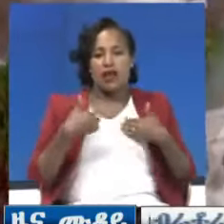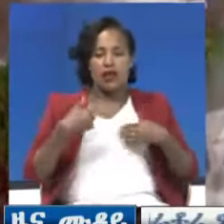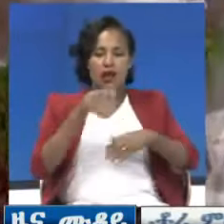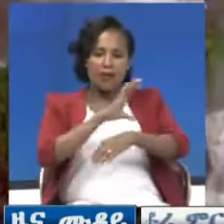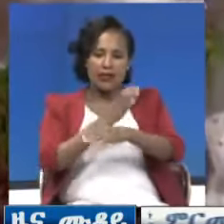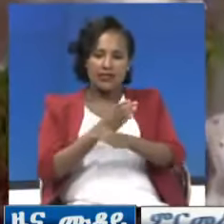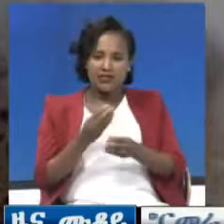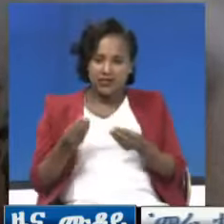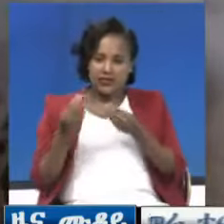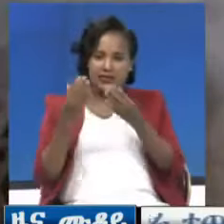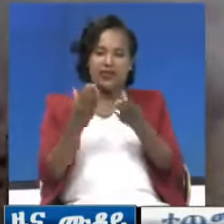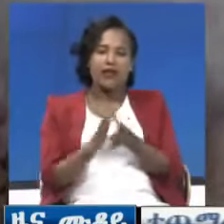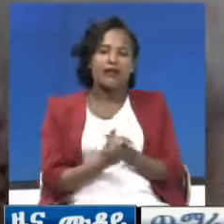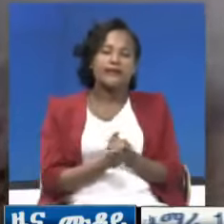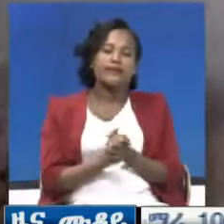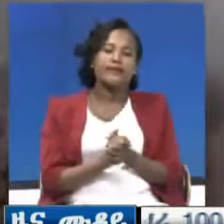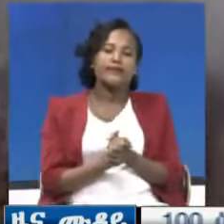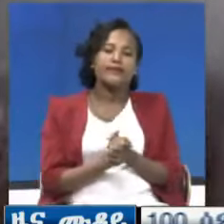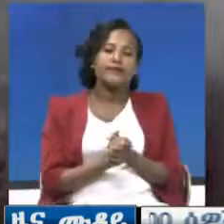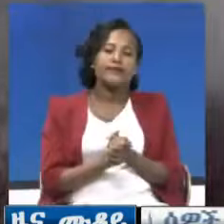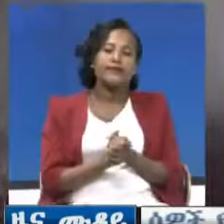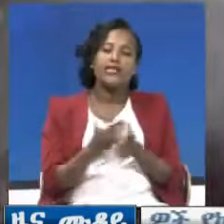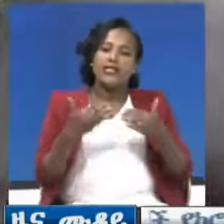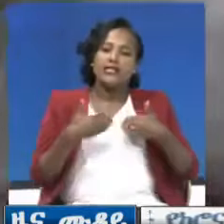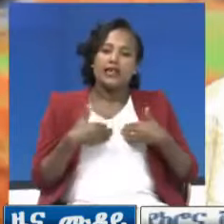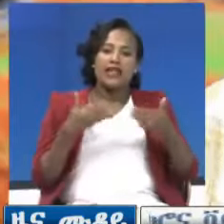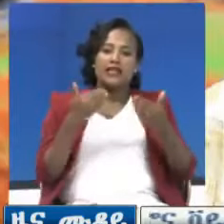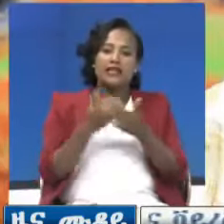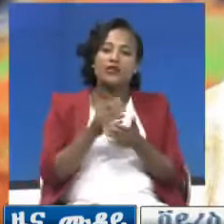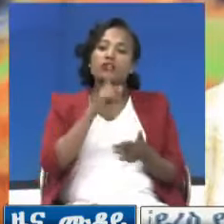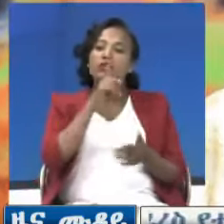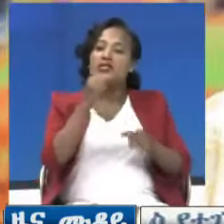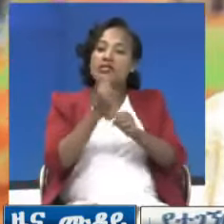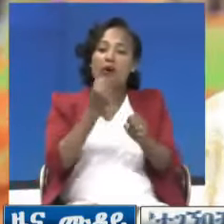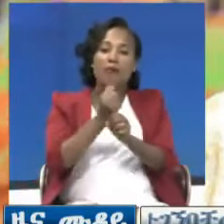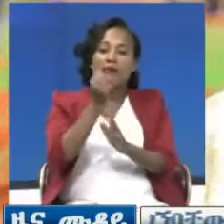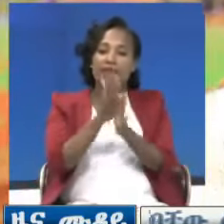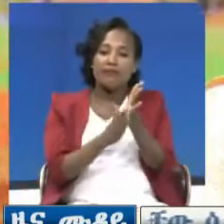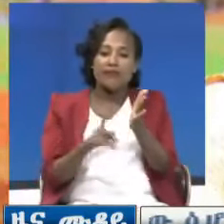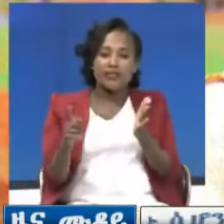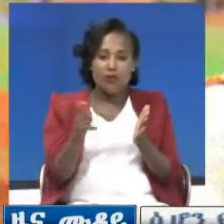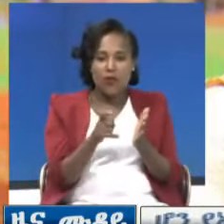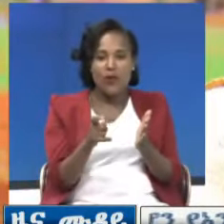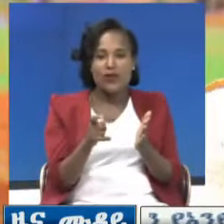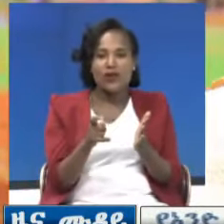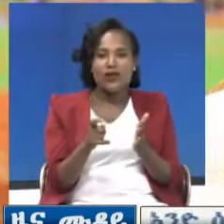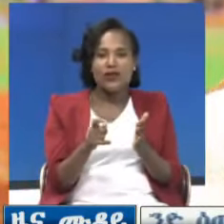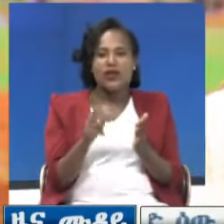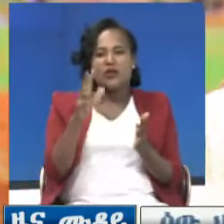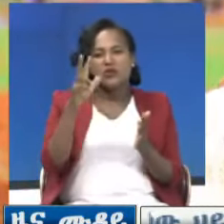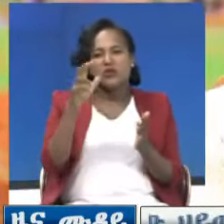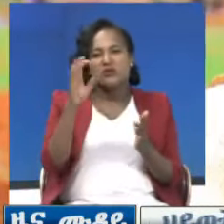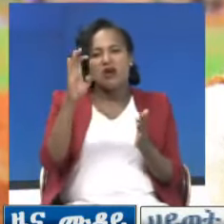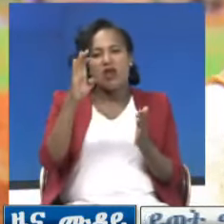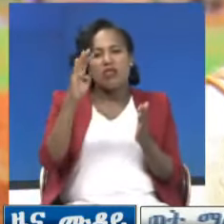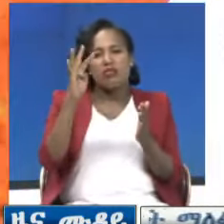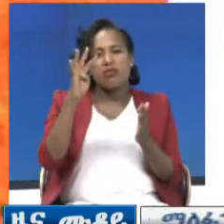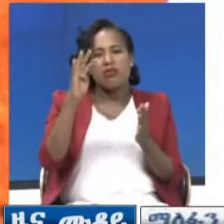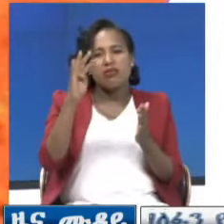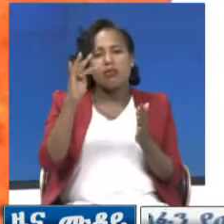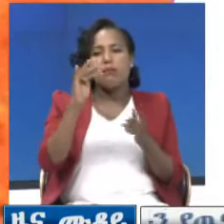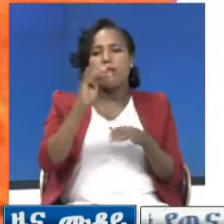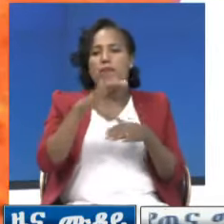አቅማችን እንለግሳለን። እንግዲህ እስታለን ድረስ እውነት የውስሮ የሚፈጸም ከሆነ ከሶስት አራት መቶ